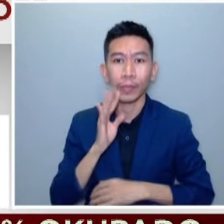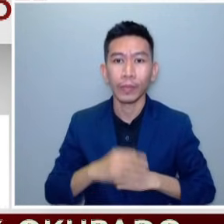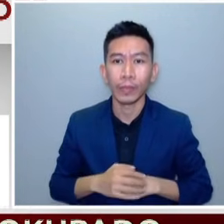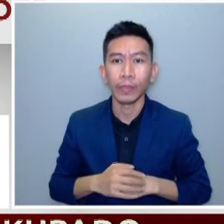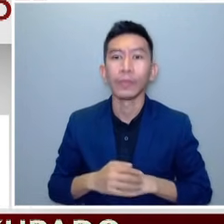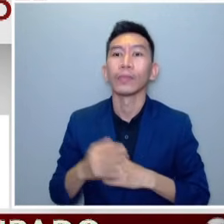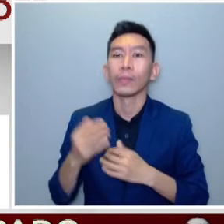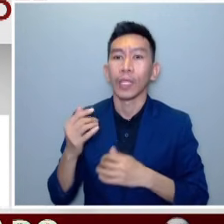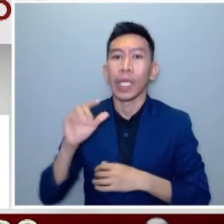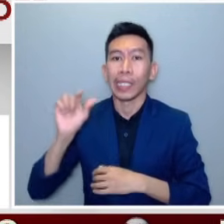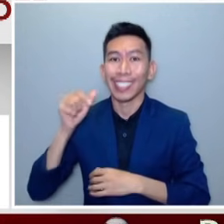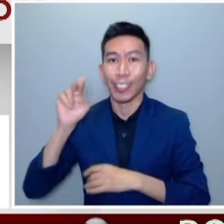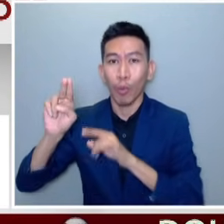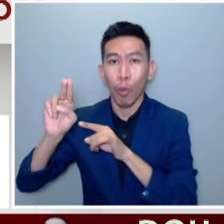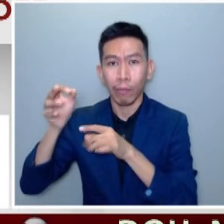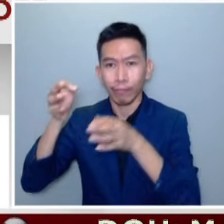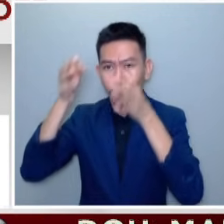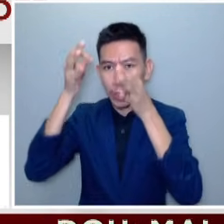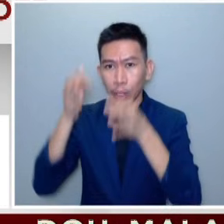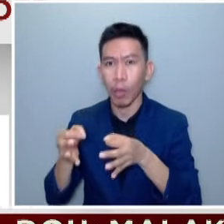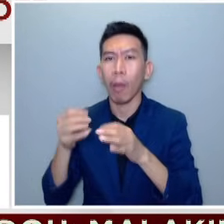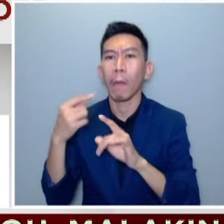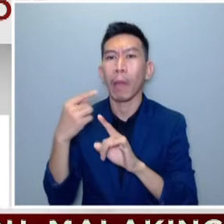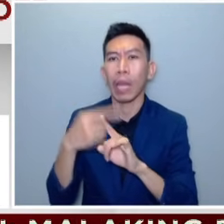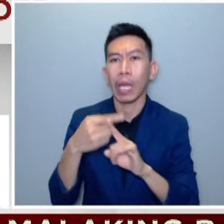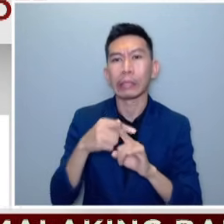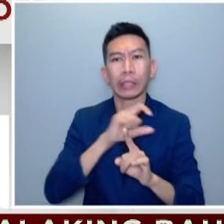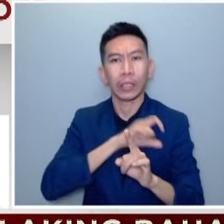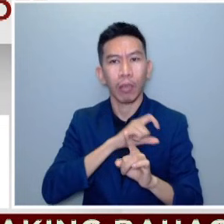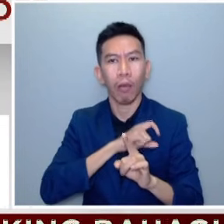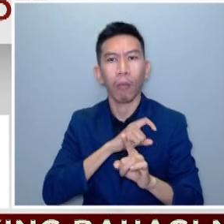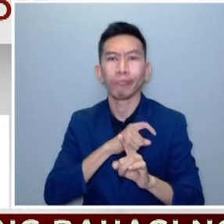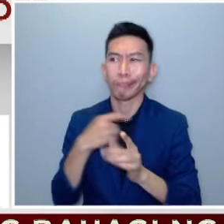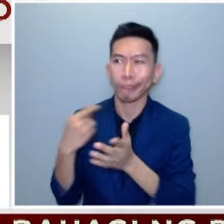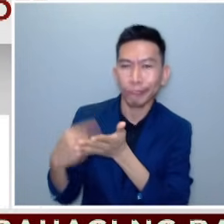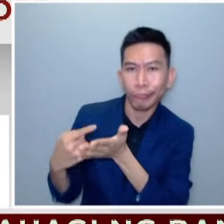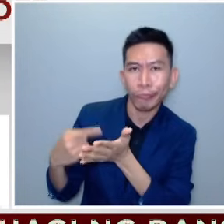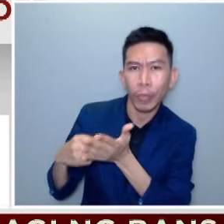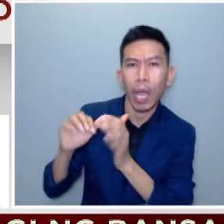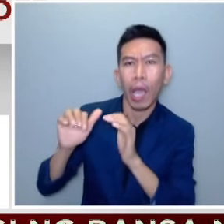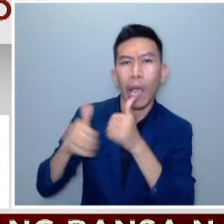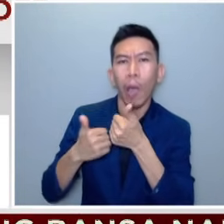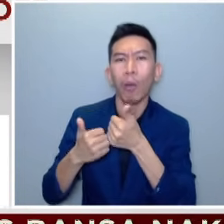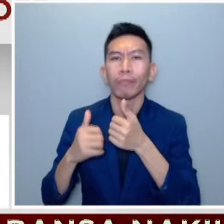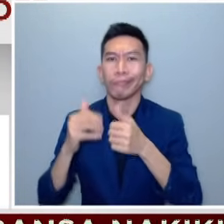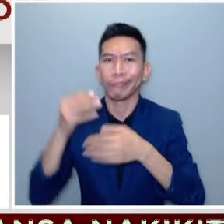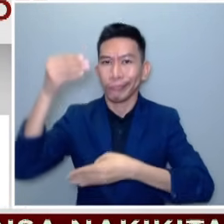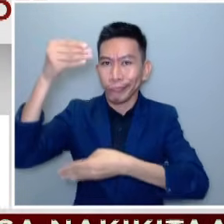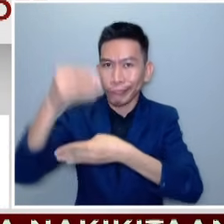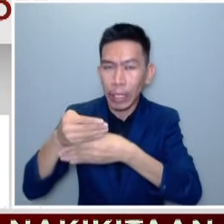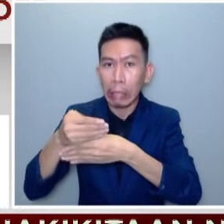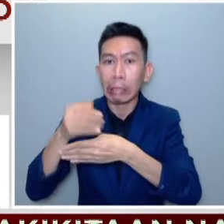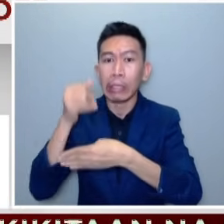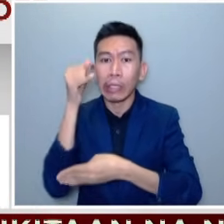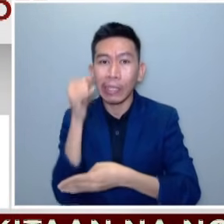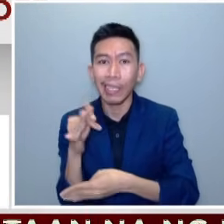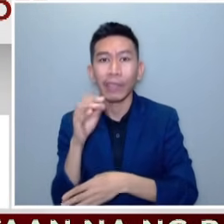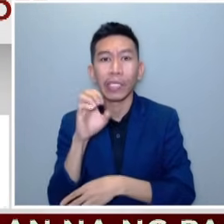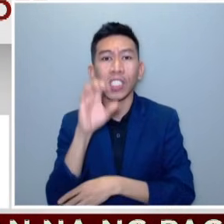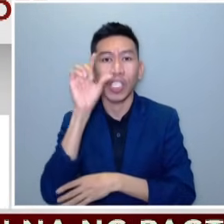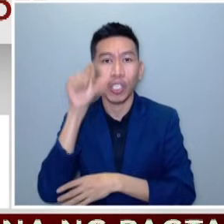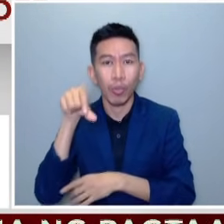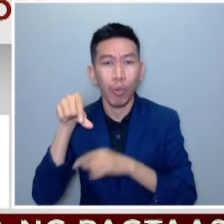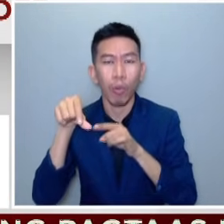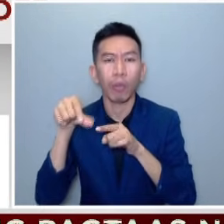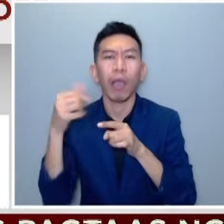units concerned kung paano i-implement din ang localized lockdown. Pero alam naman natin na pagka ECQ na, halos lahat na po bawal except dun